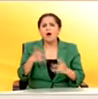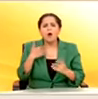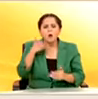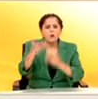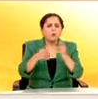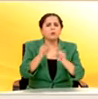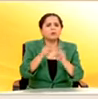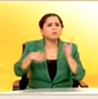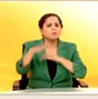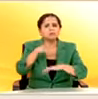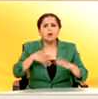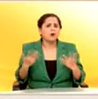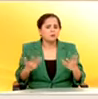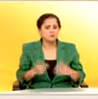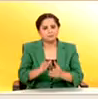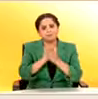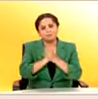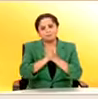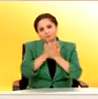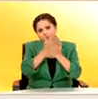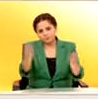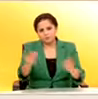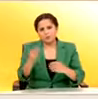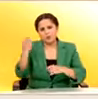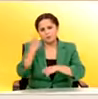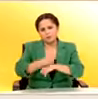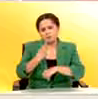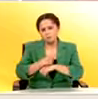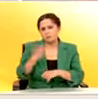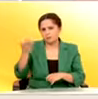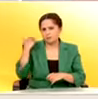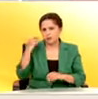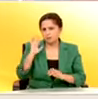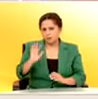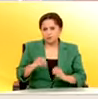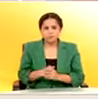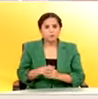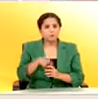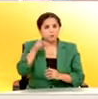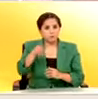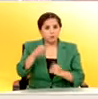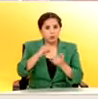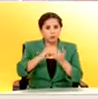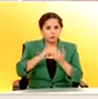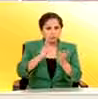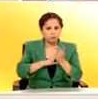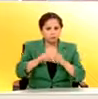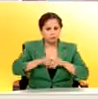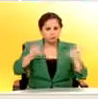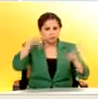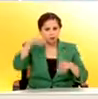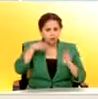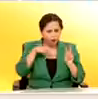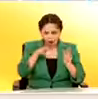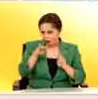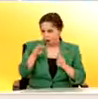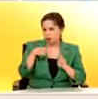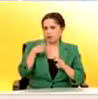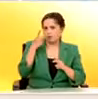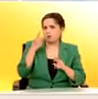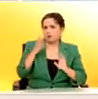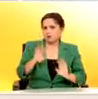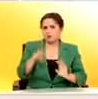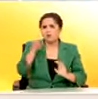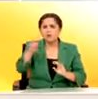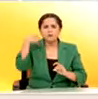बढ़ेंगे? साथियों, कुछ दिनों पहले सोशल मीडिया पर एक वीडियो ने मेरा ध्यान खींचा।